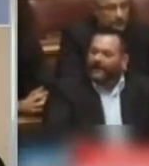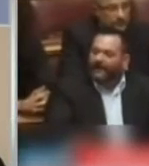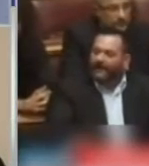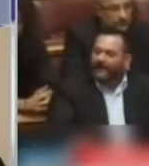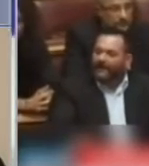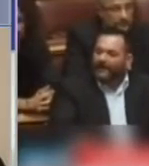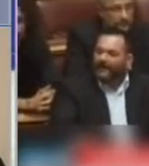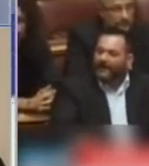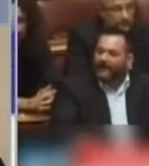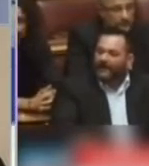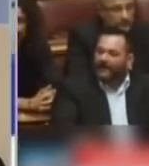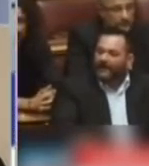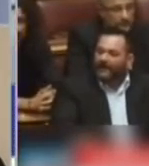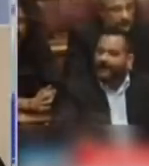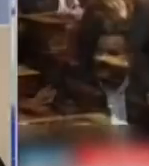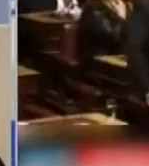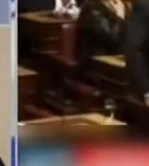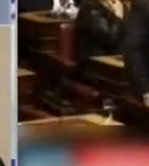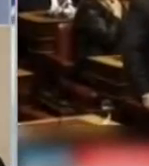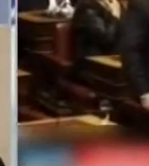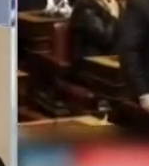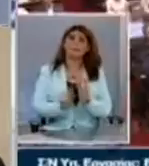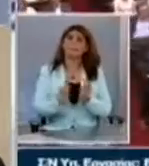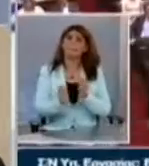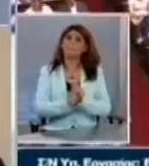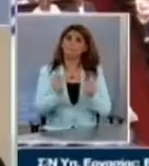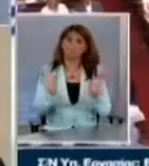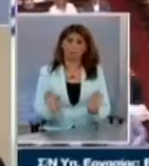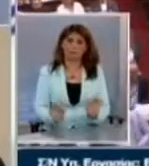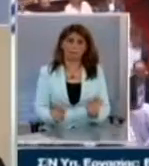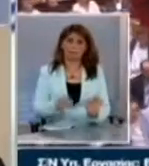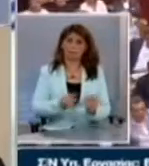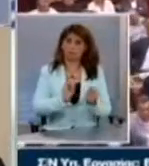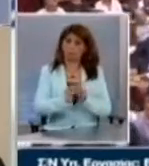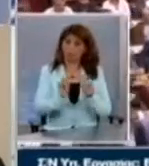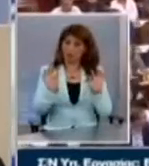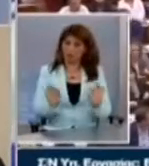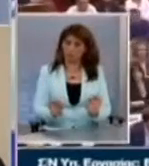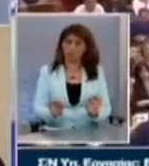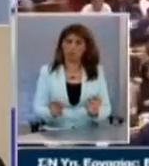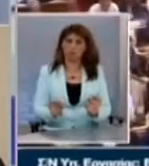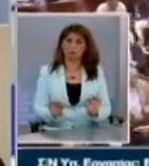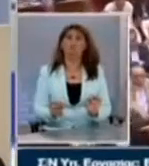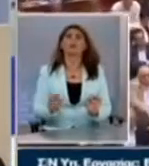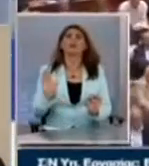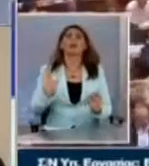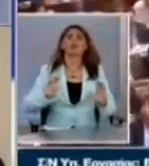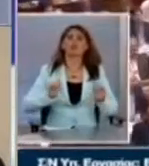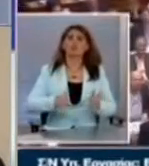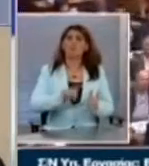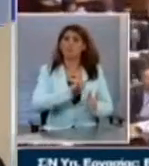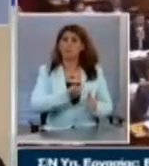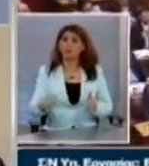διάλογο. Δυστυχώς με την εκλογή του κ. Μητσοτάκη υπήρξε μια αντιστροφή της πολιτικής αυτής, καθόλου άσχετη με την ανάδειξη